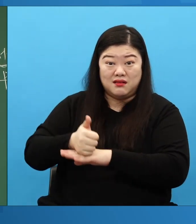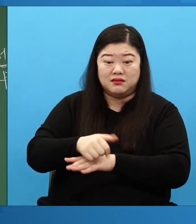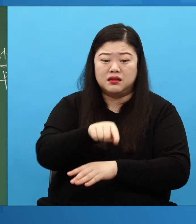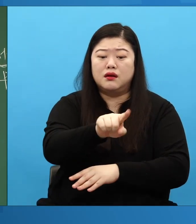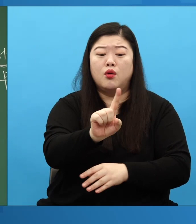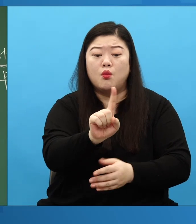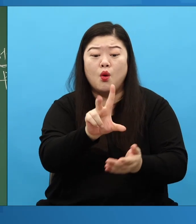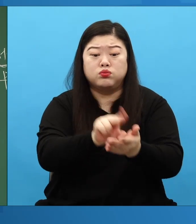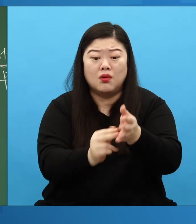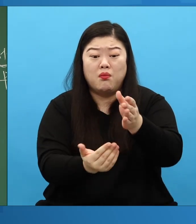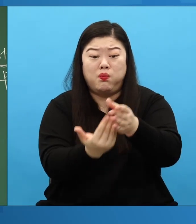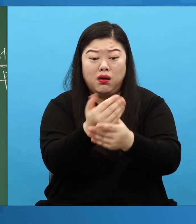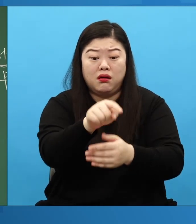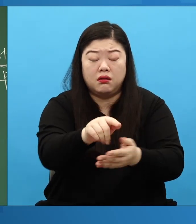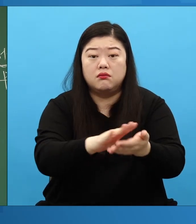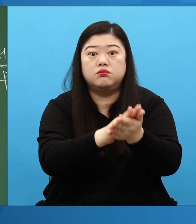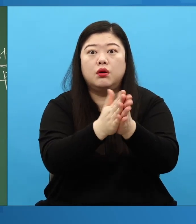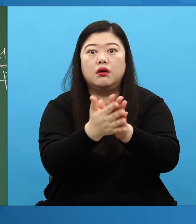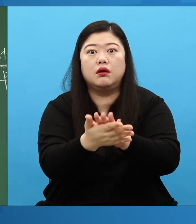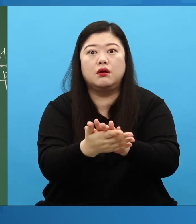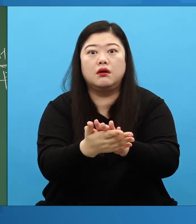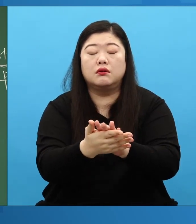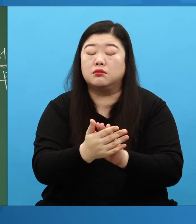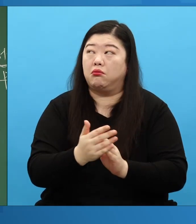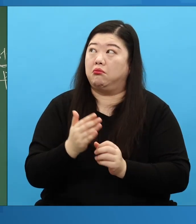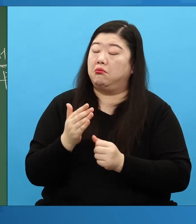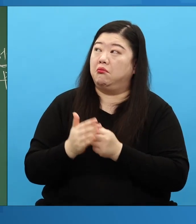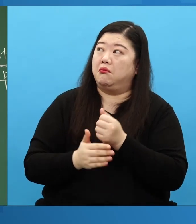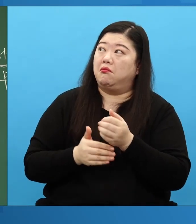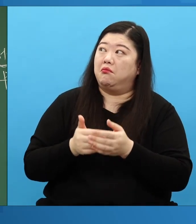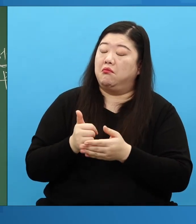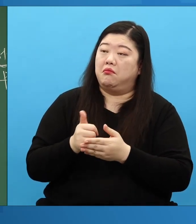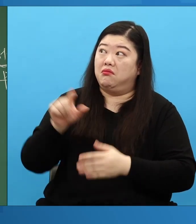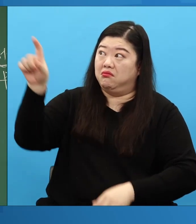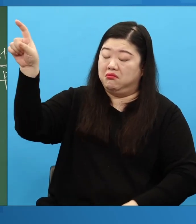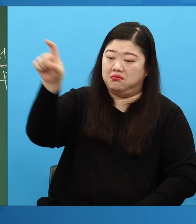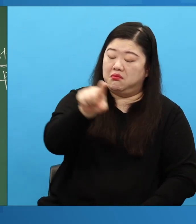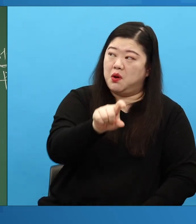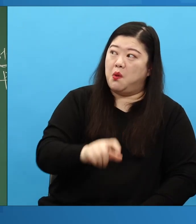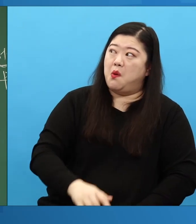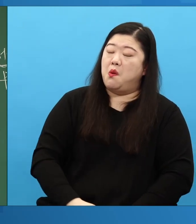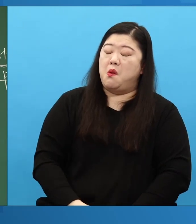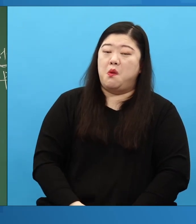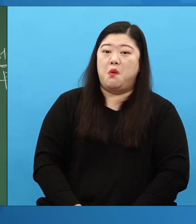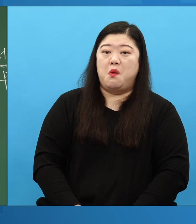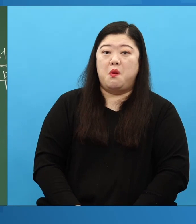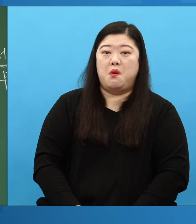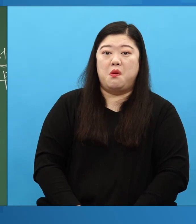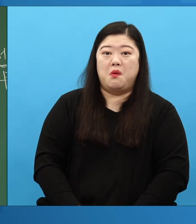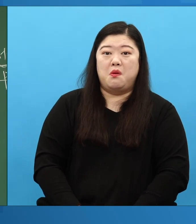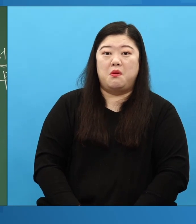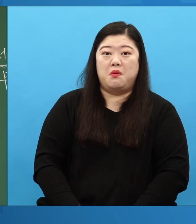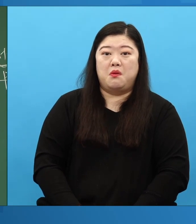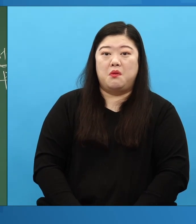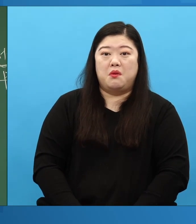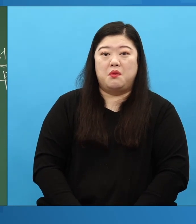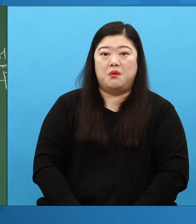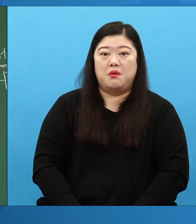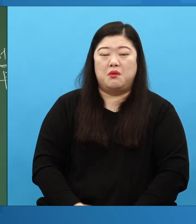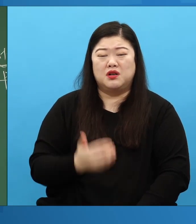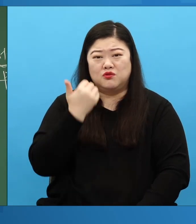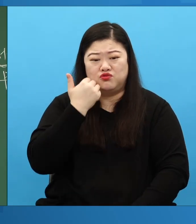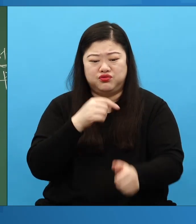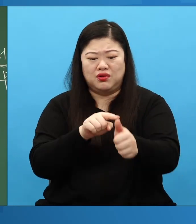and that event in itself is very scary or 이 fearsome. 사건이 이 사람이 도저히 살 수 없는 상황을 하나님 딱 만들어 버려요. He makes it